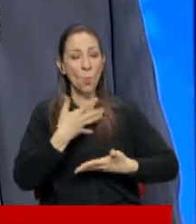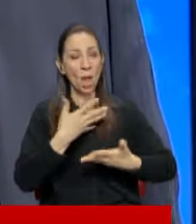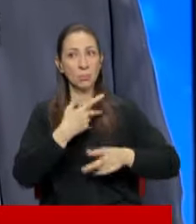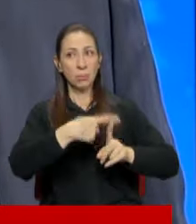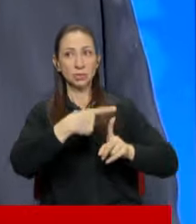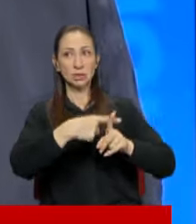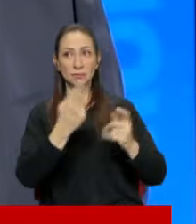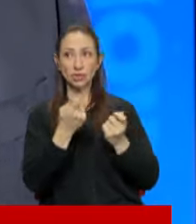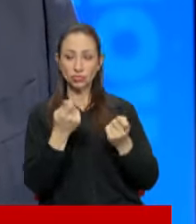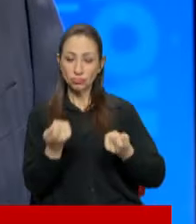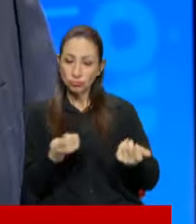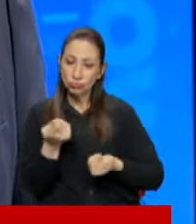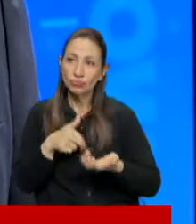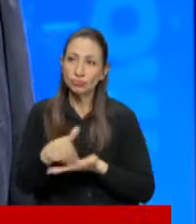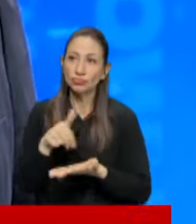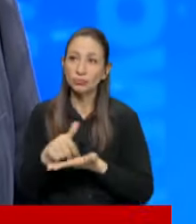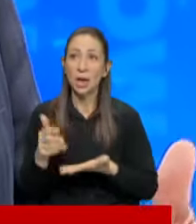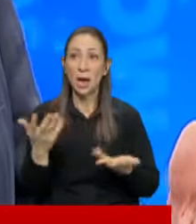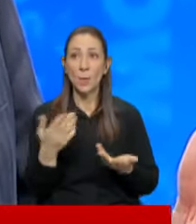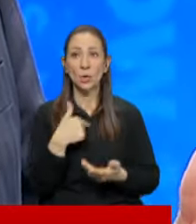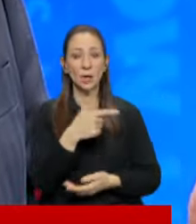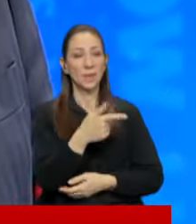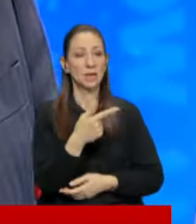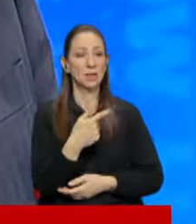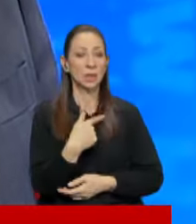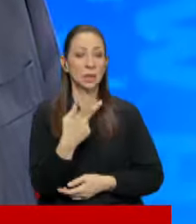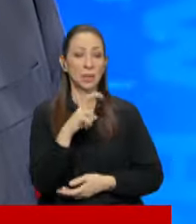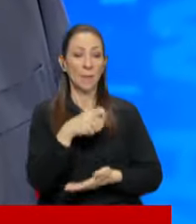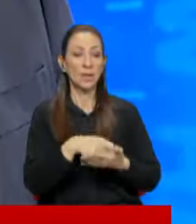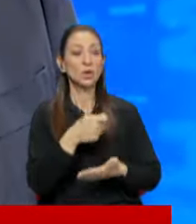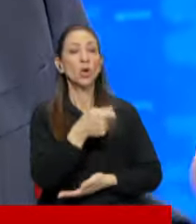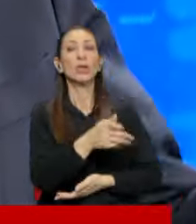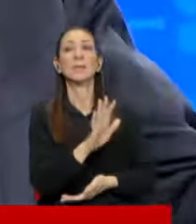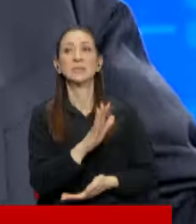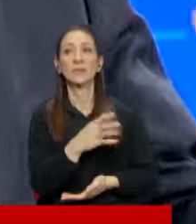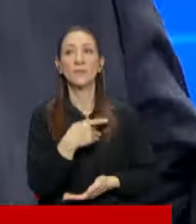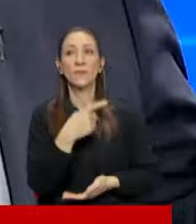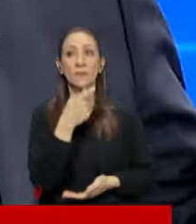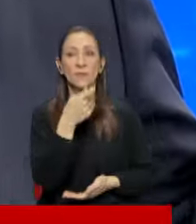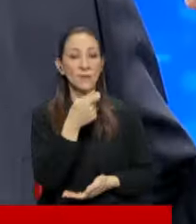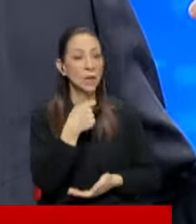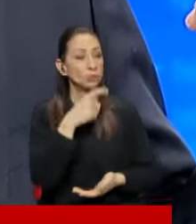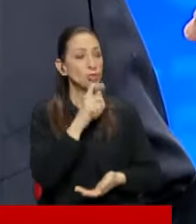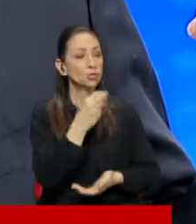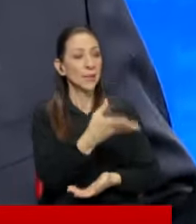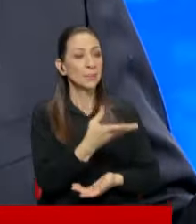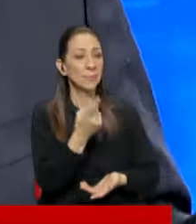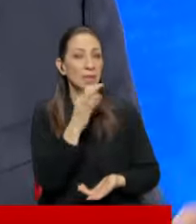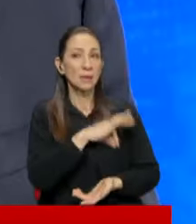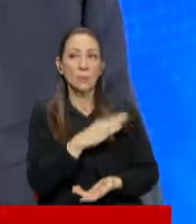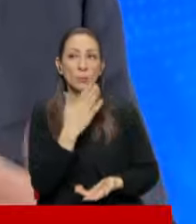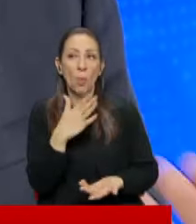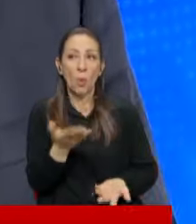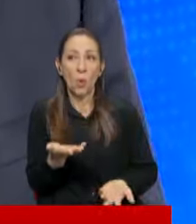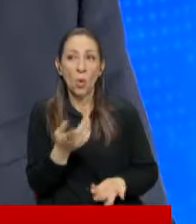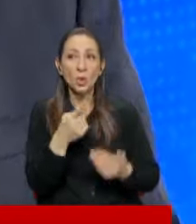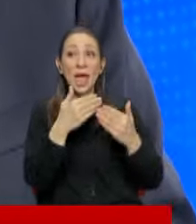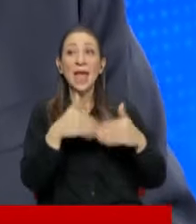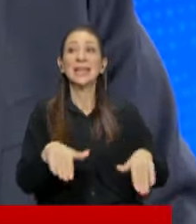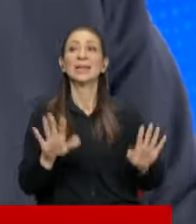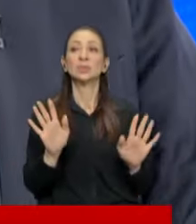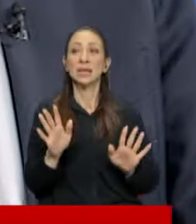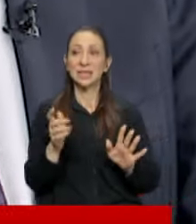daha fazla iş üretir. Ama elbette ona ben 2 ay maaş ödeyemezsem verdiğim paranın bir kıymeti harbiyesi olmaz. Onu da